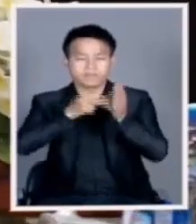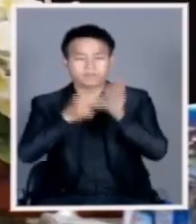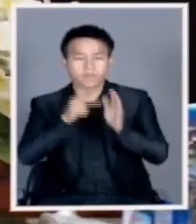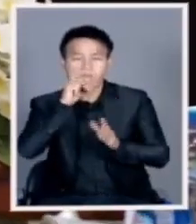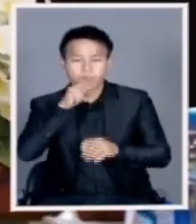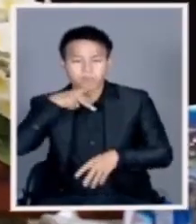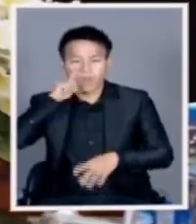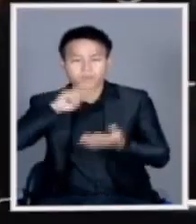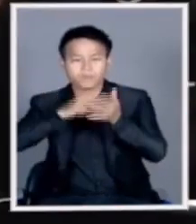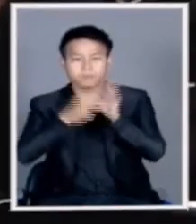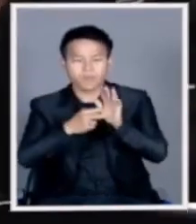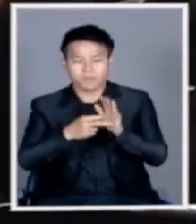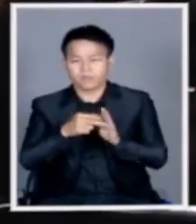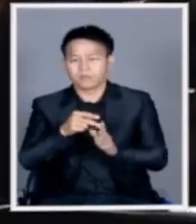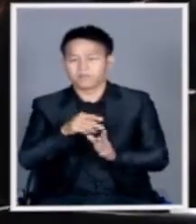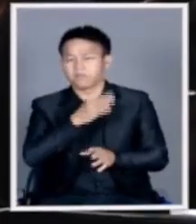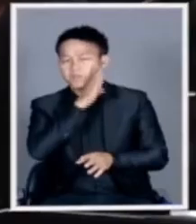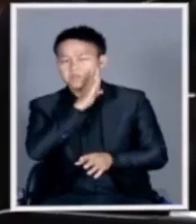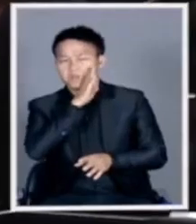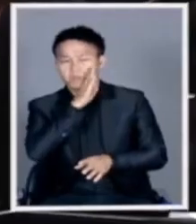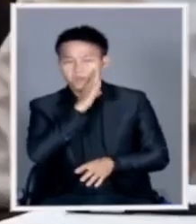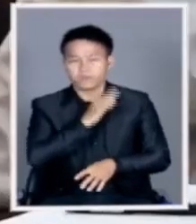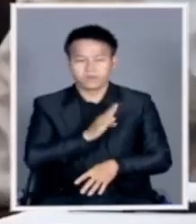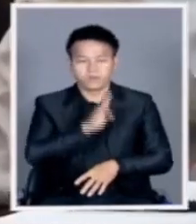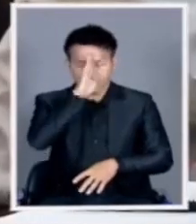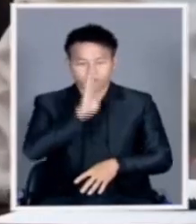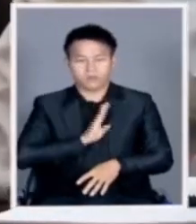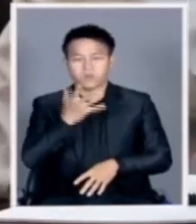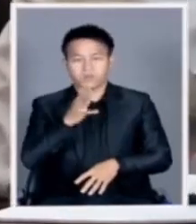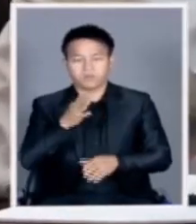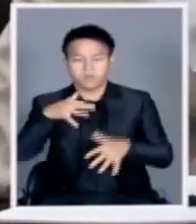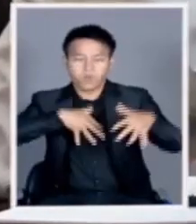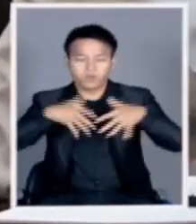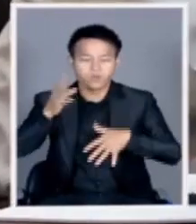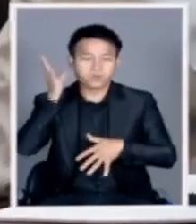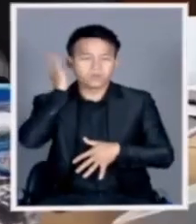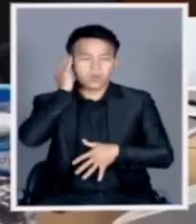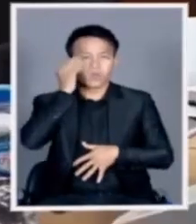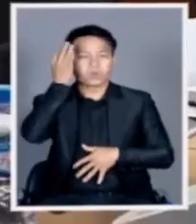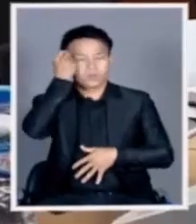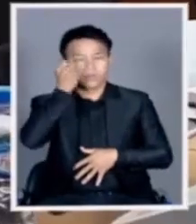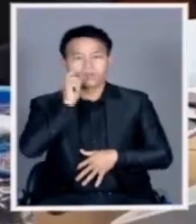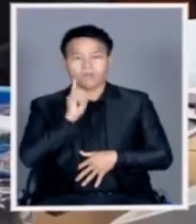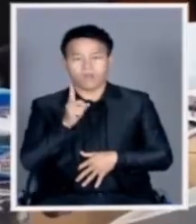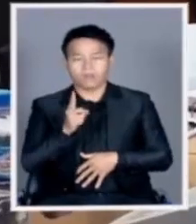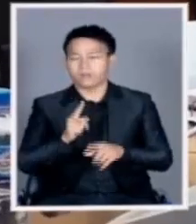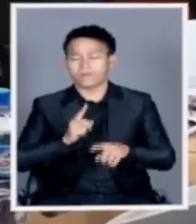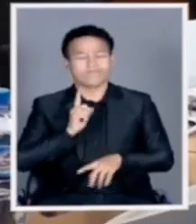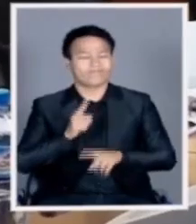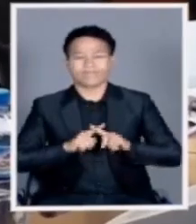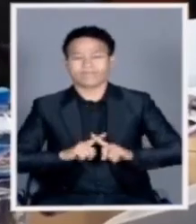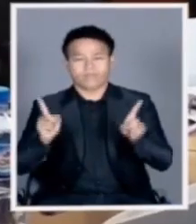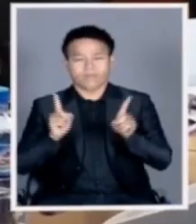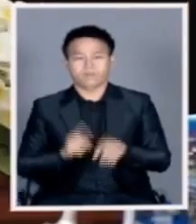ข้อมูลที่บ่เป็นความจริงหรือว่าบิดเบือนที่เผยแพร่ออกไปเฮ็ดให้ผู้บริโภคข่าวเชื่อว่าเป็นความจริงซึ่งอาจจะมีจุด